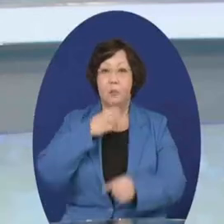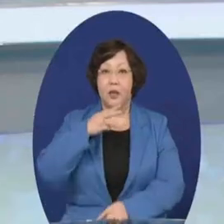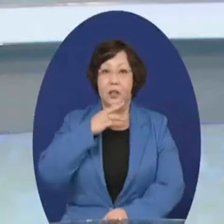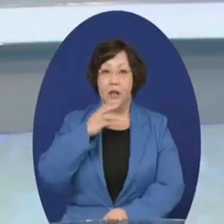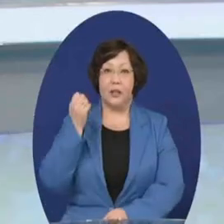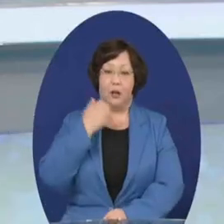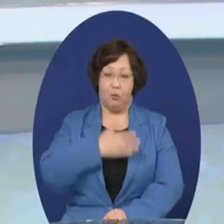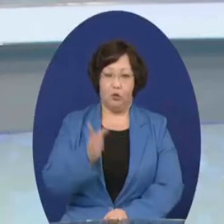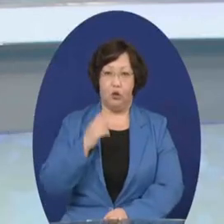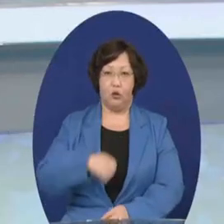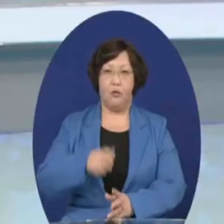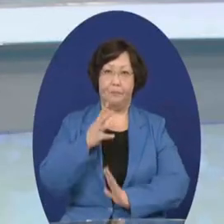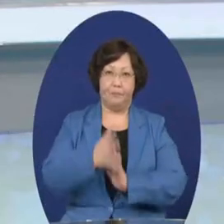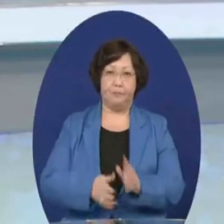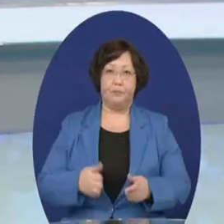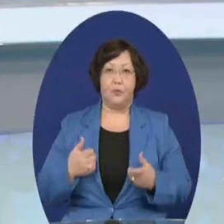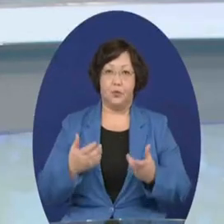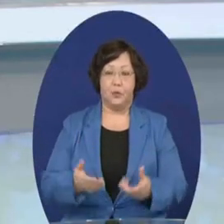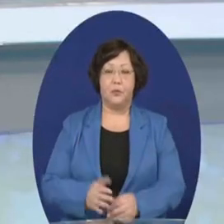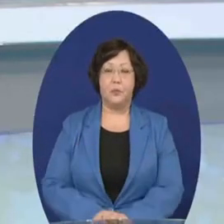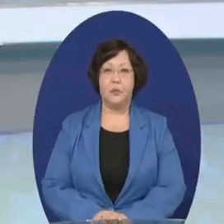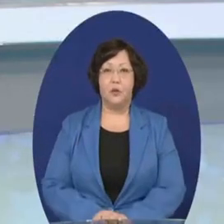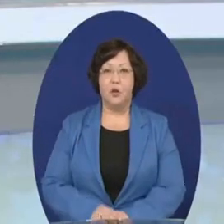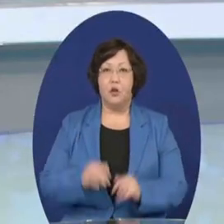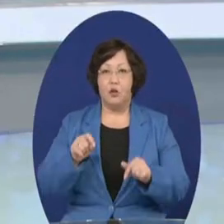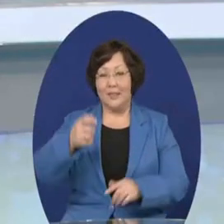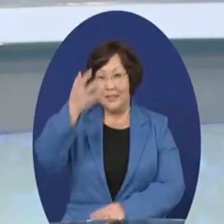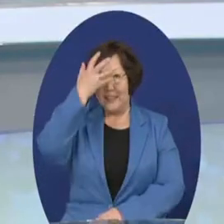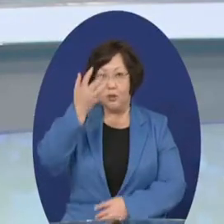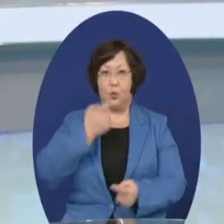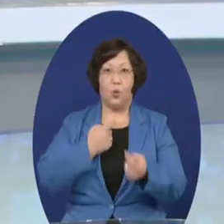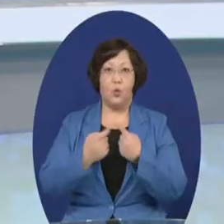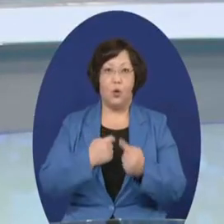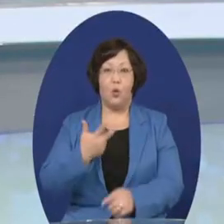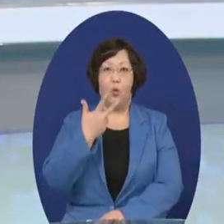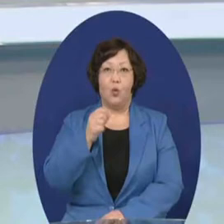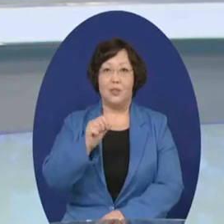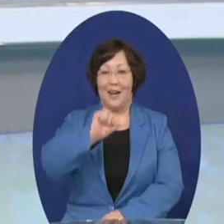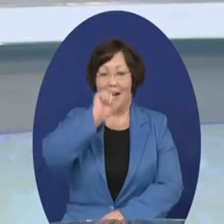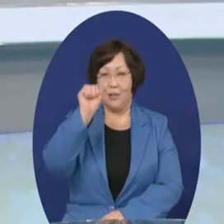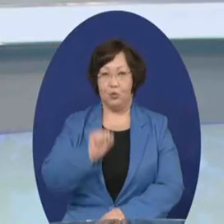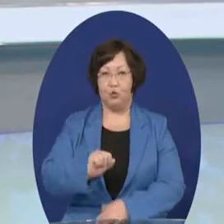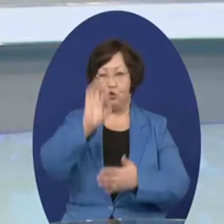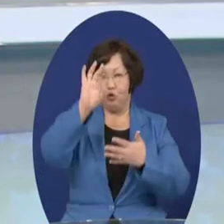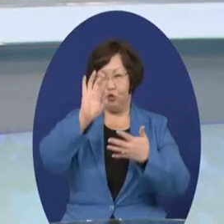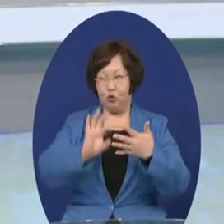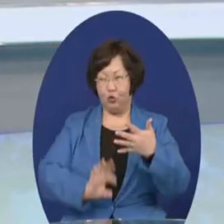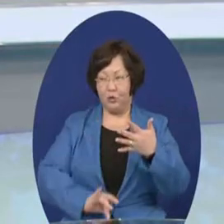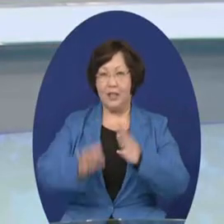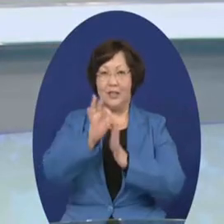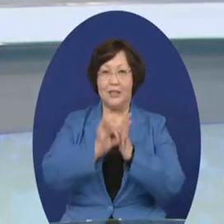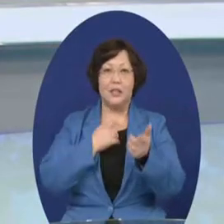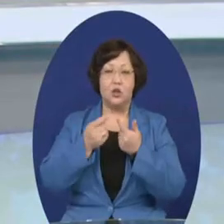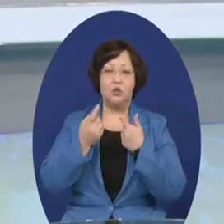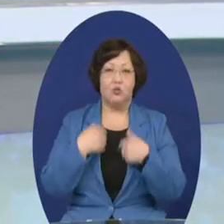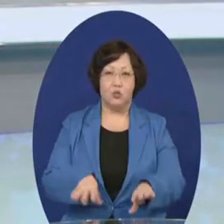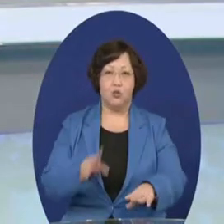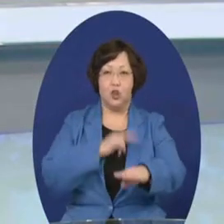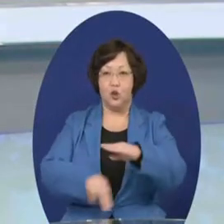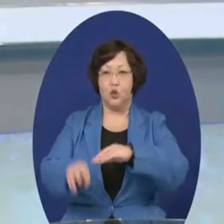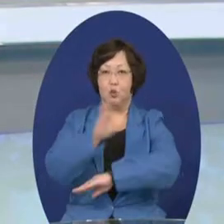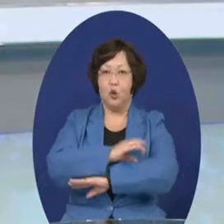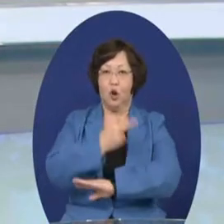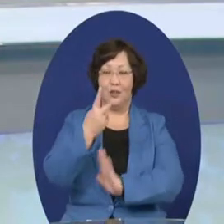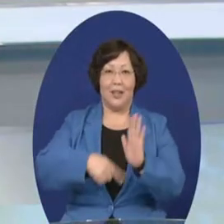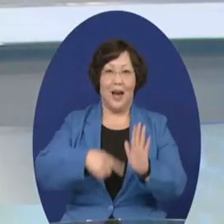Бүрэн бус мэдээлэл та бүхэн өнөөдрийн цагийн үр дээр хүлээ авч үзээрэй. Тэгэхээр өнөөдрийн засгийн газрын хуралдаанаар 30 гаруй асуудлыг хэлэлцсэн байна. Сургууль зэрлэгийн танхимын сургалтыг 2-р